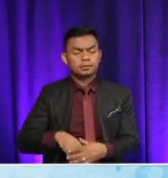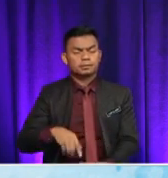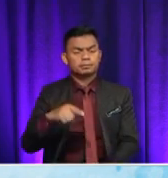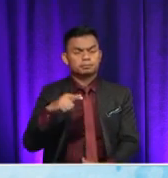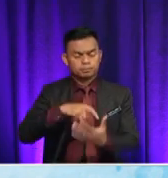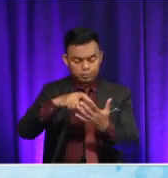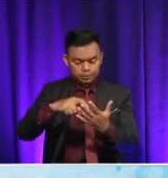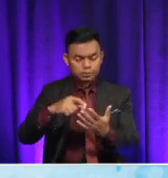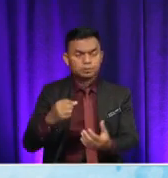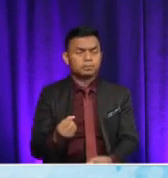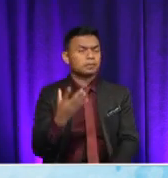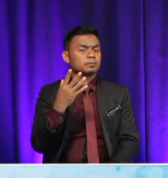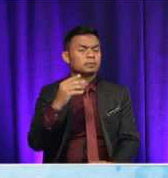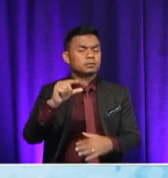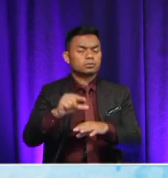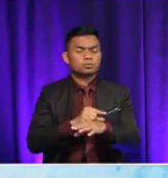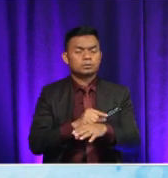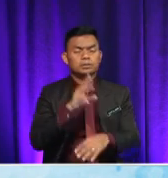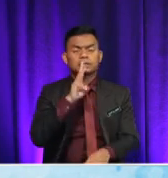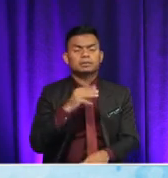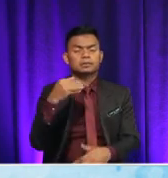dalam dalam lukisan